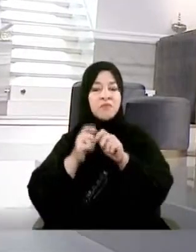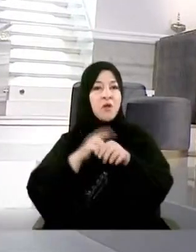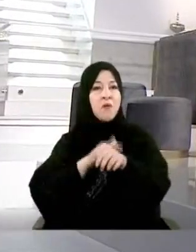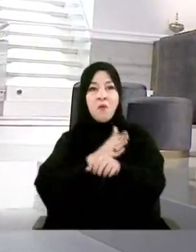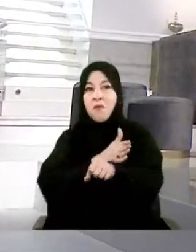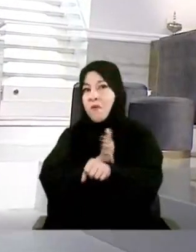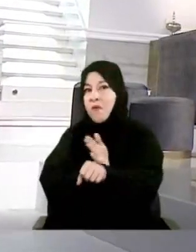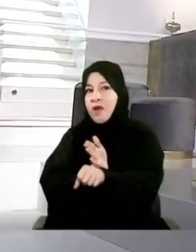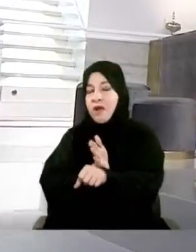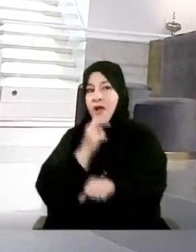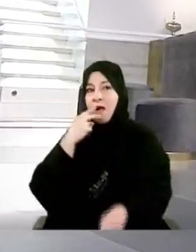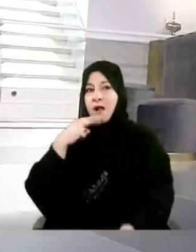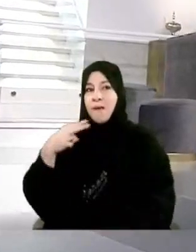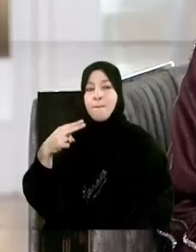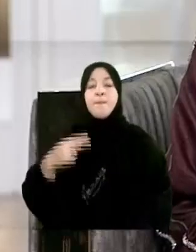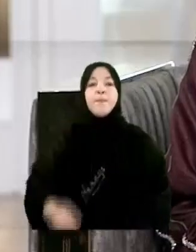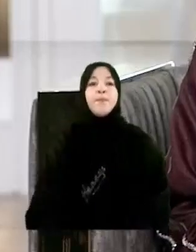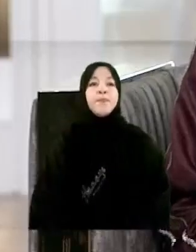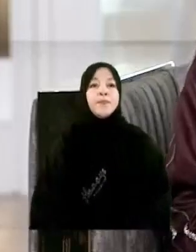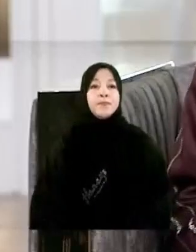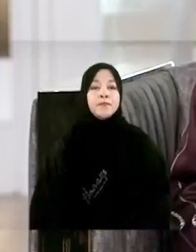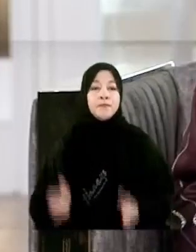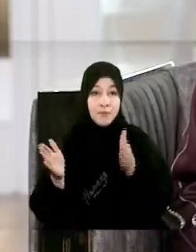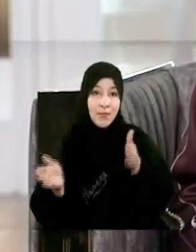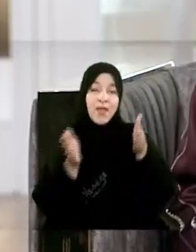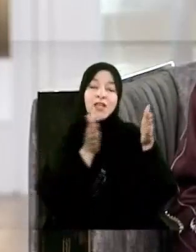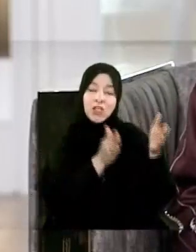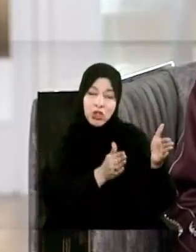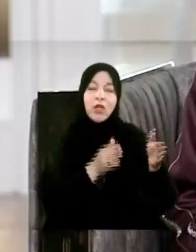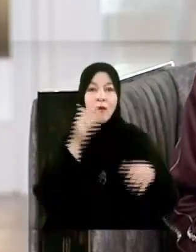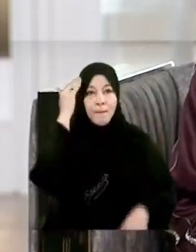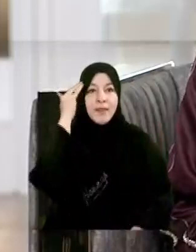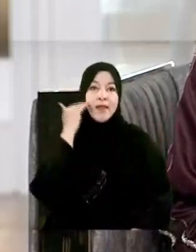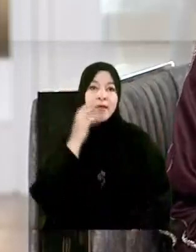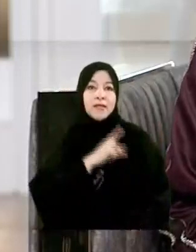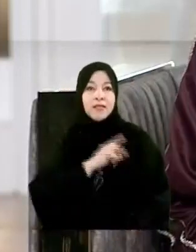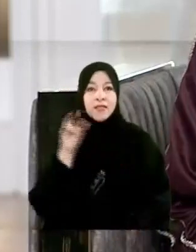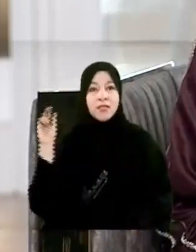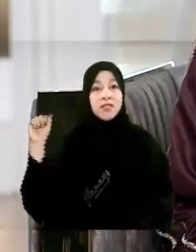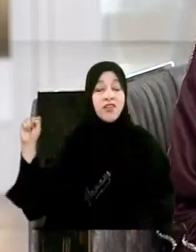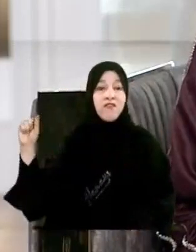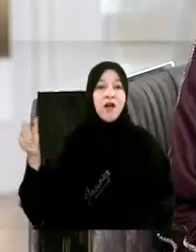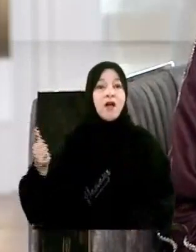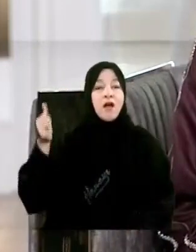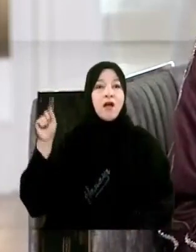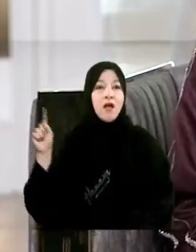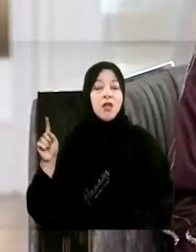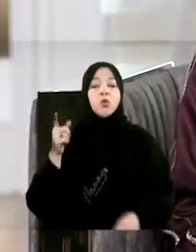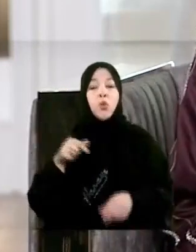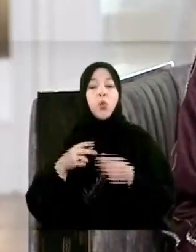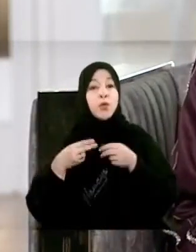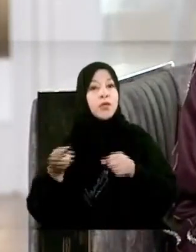في الصوت للوصول. سنعود لك بعد قليل للحديث أيضا عن تفاصيل هذا المشروع وتفاصيل مشاركتك، ولكن